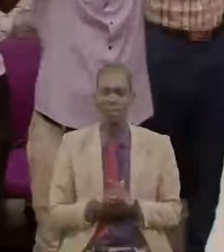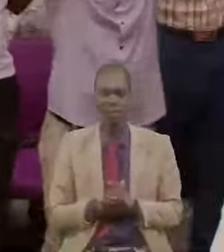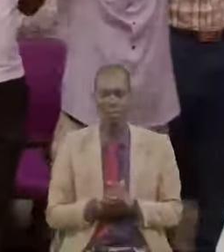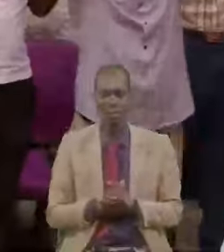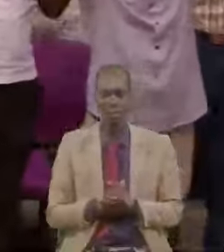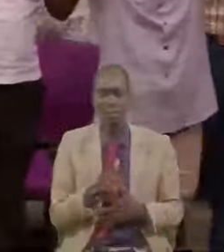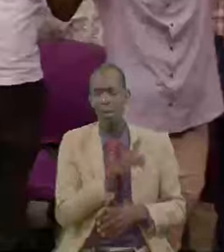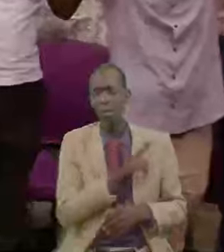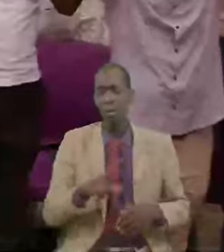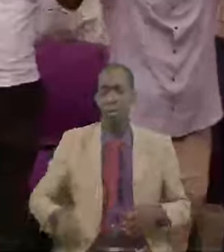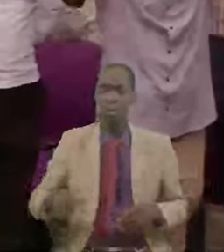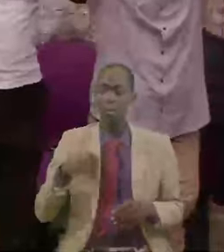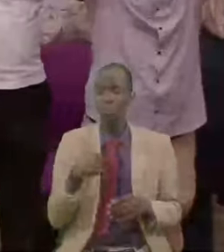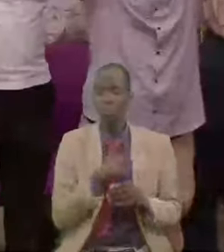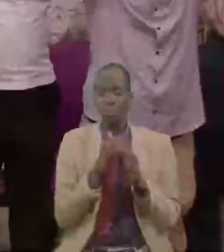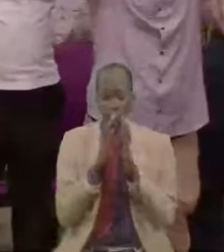Seigneur, nous prions